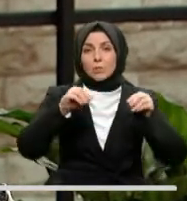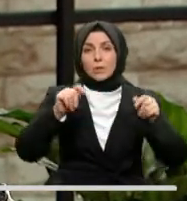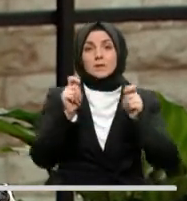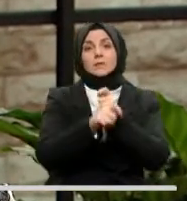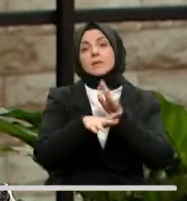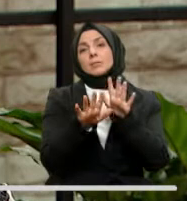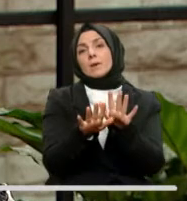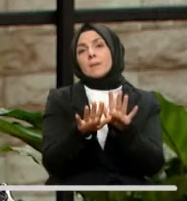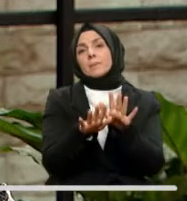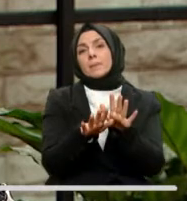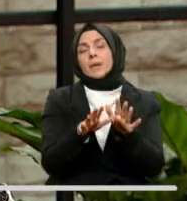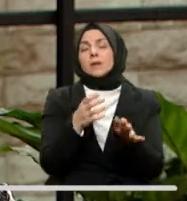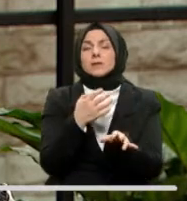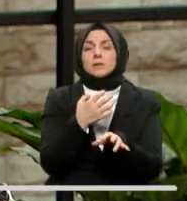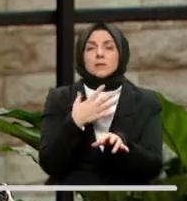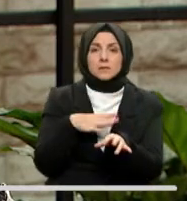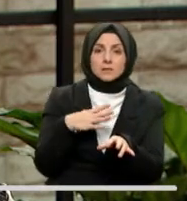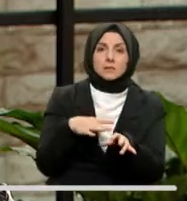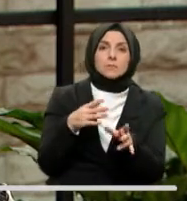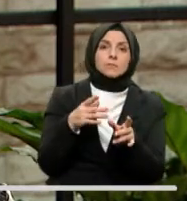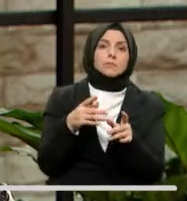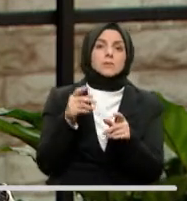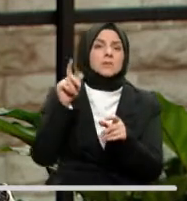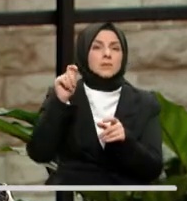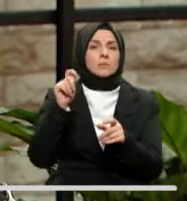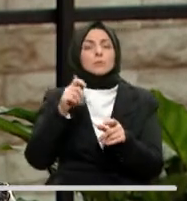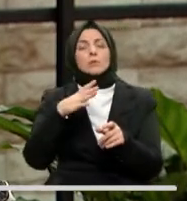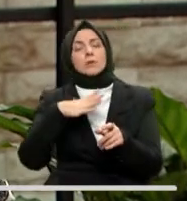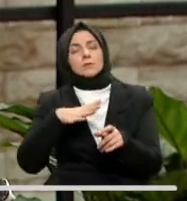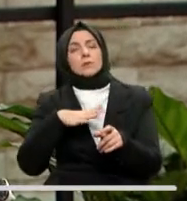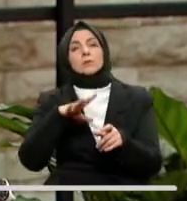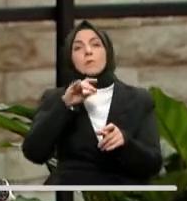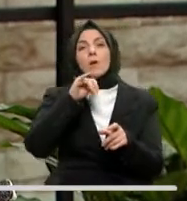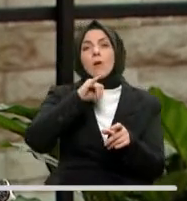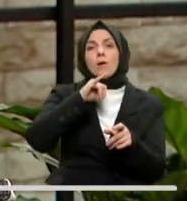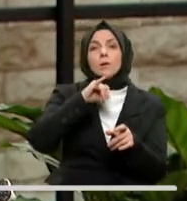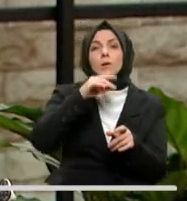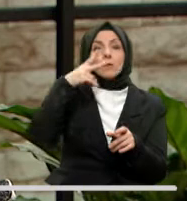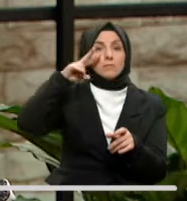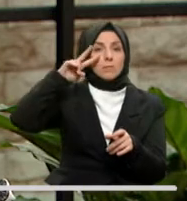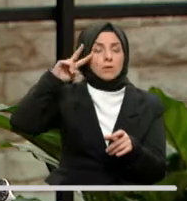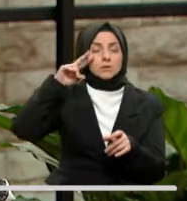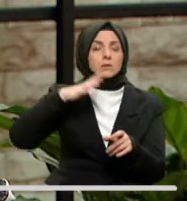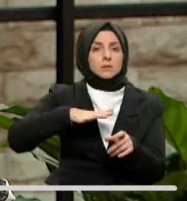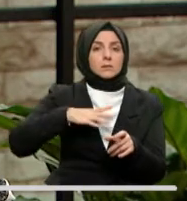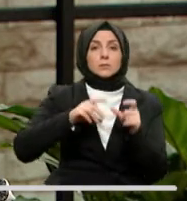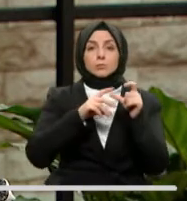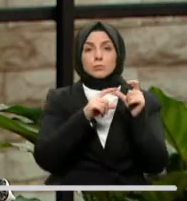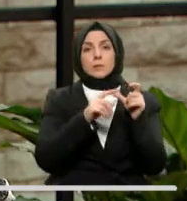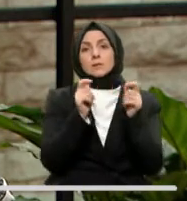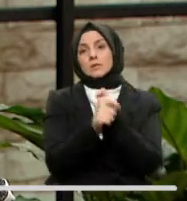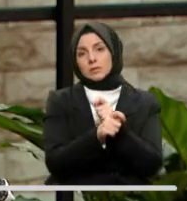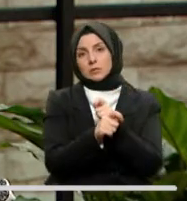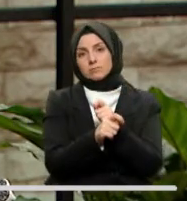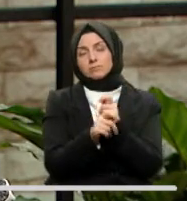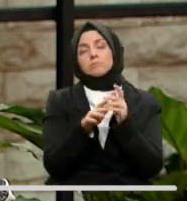geldi canım istedi Temmuz'da canım istedi Aralık'ta canım istedi Şubat'ta saksı değişmez böyle bir şey yok ama değişiyor muyuz değişiyoruz yapıyoruz